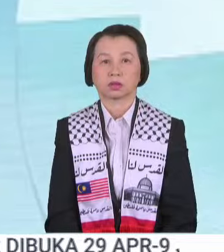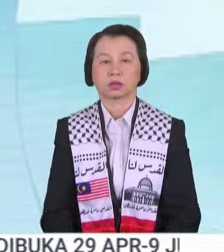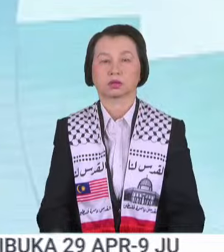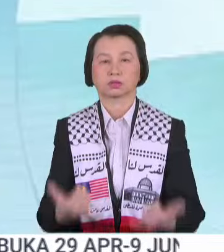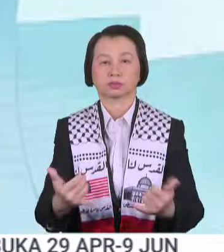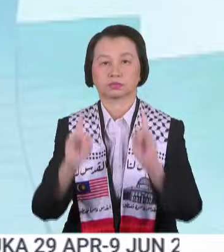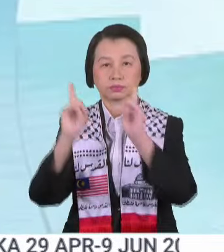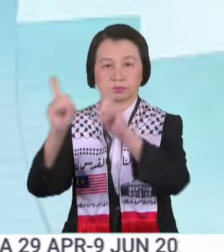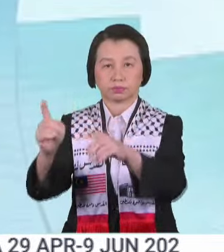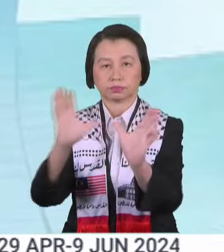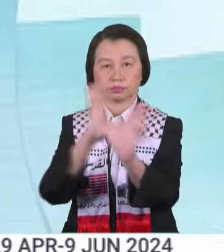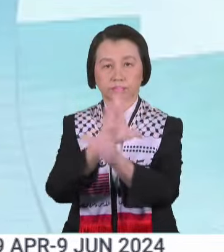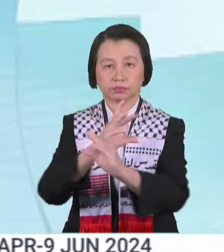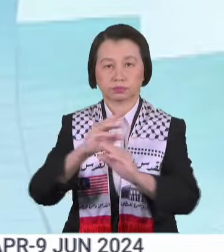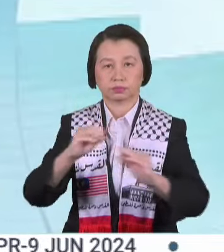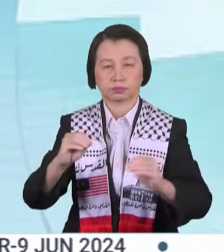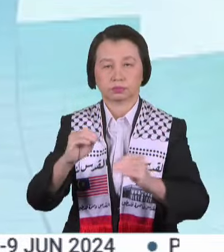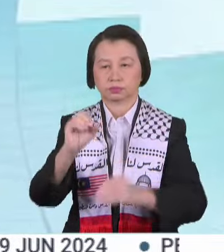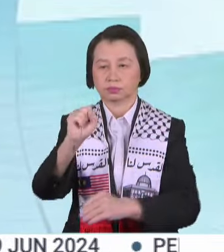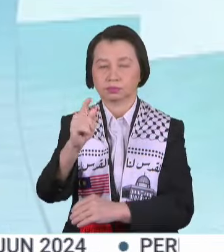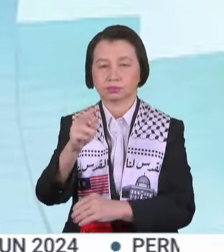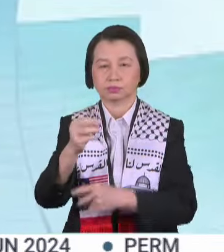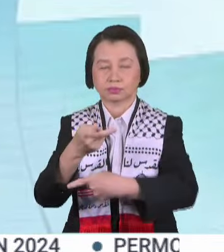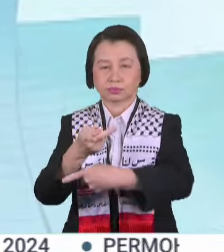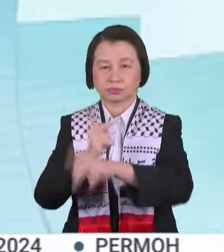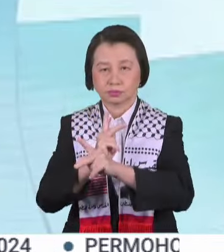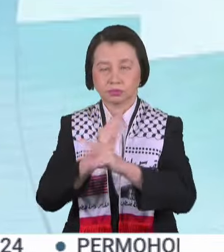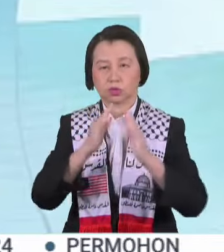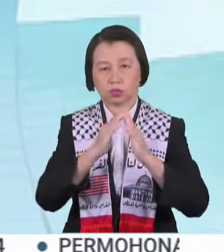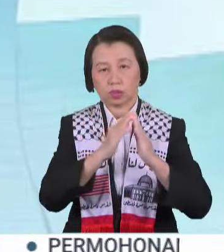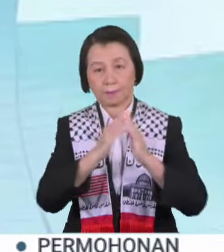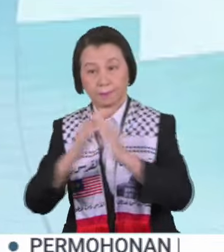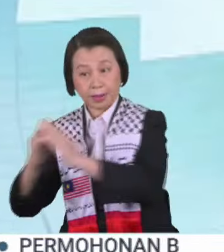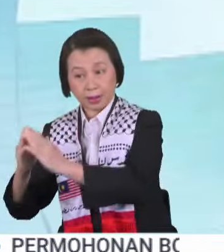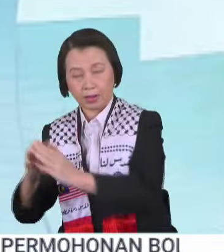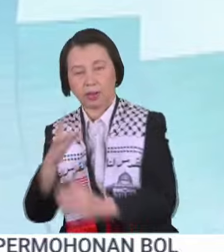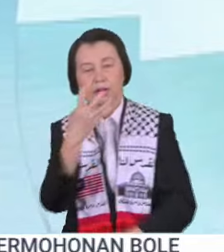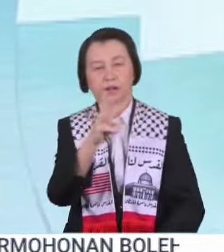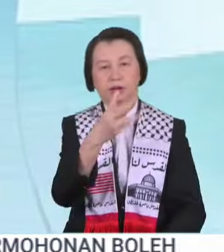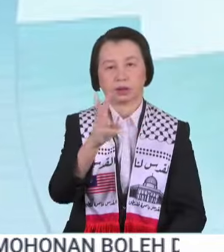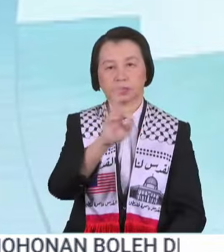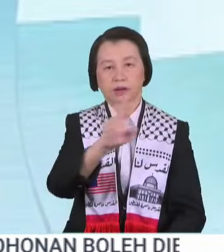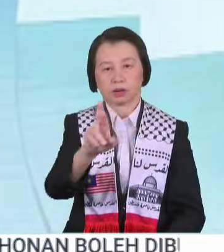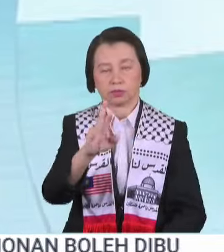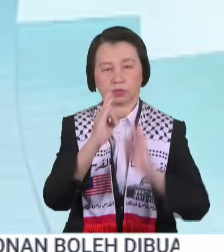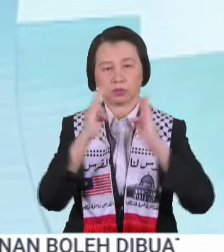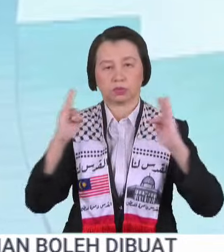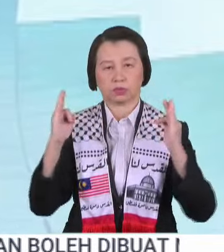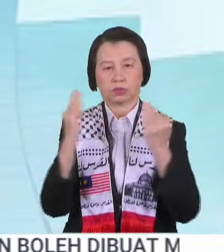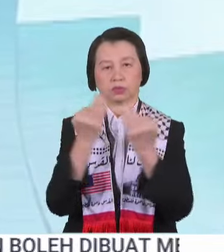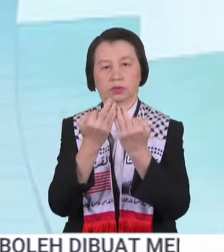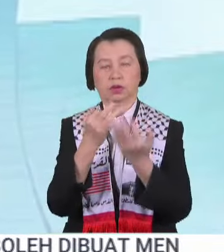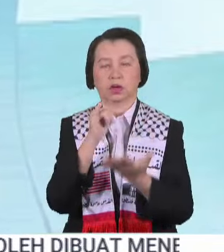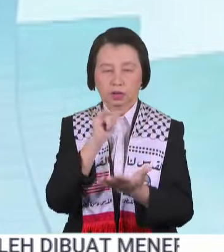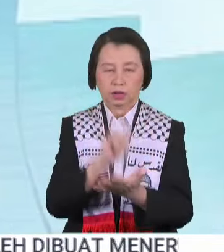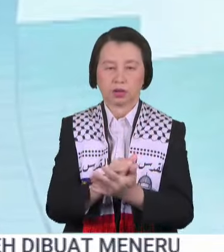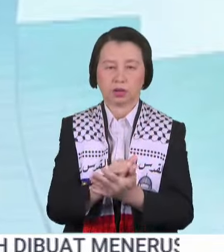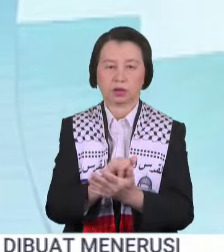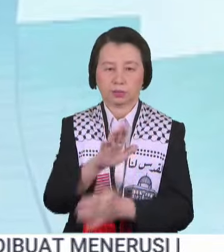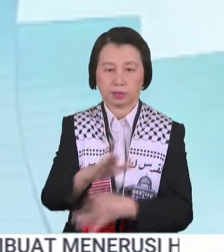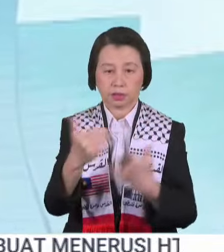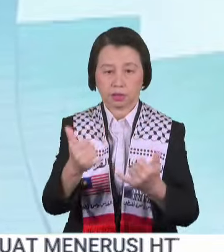Seterusnya, kita ke Bumi Kenyalang. Skim pinjaman perumahan rumah panjang beri manfaat kepada lebih 16,000 keluarga di Sarawak. Itu antara perkongsian